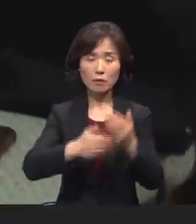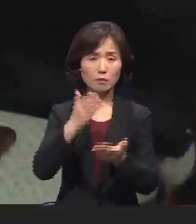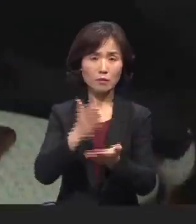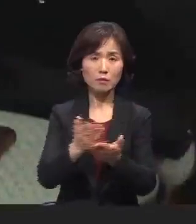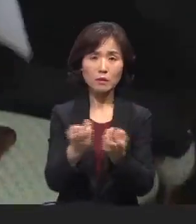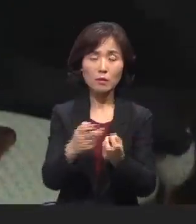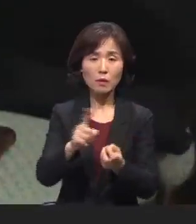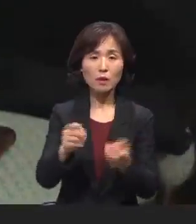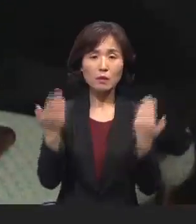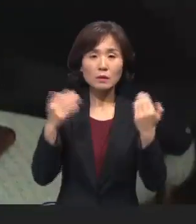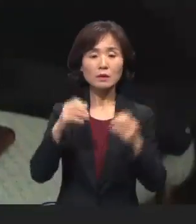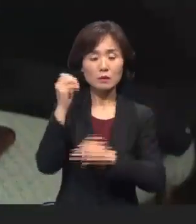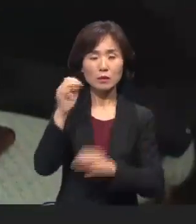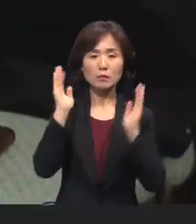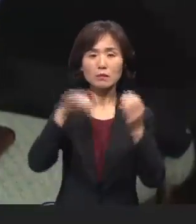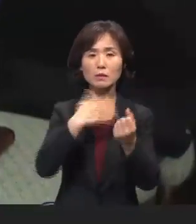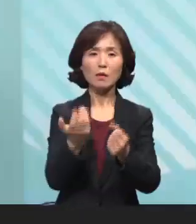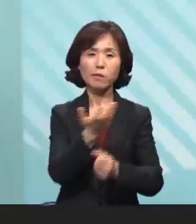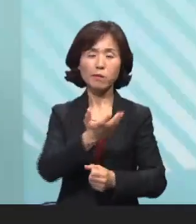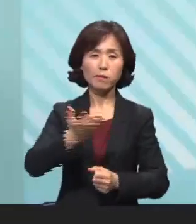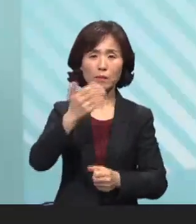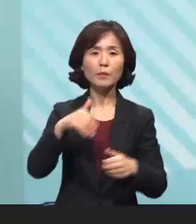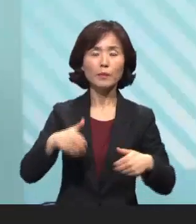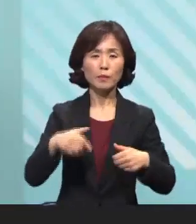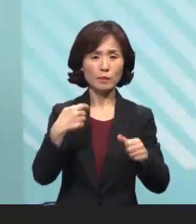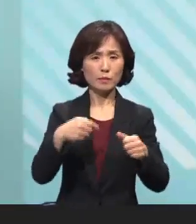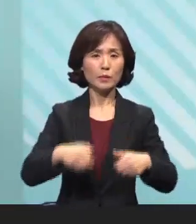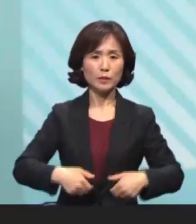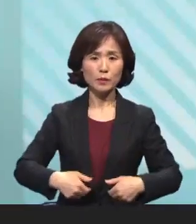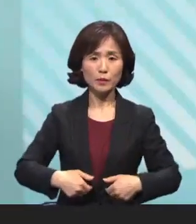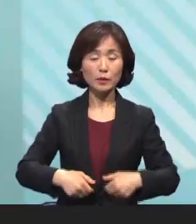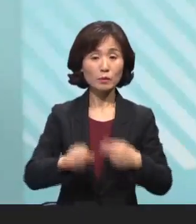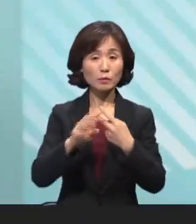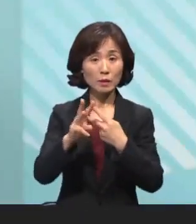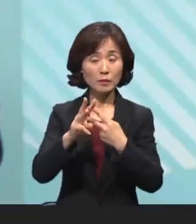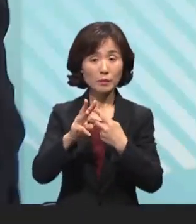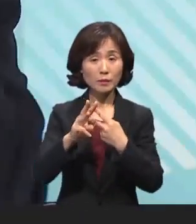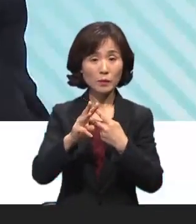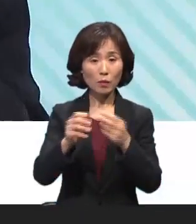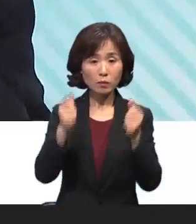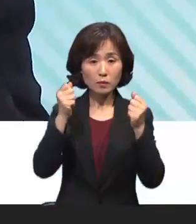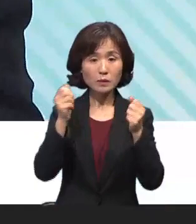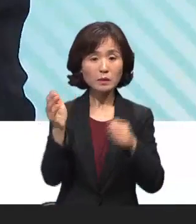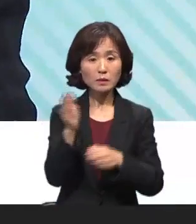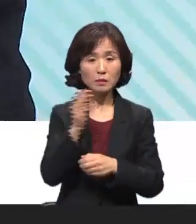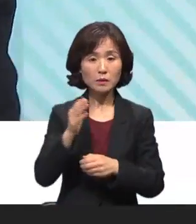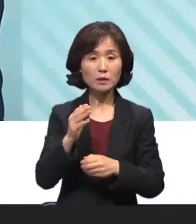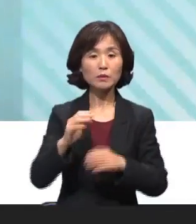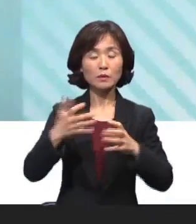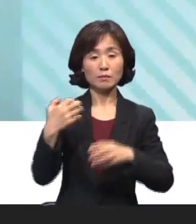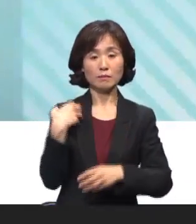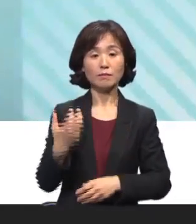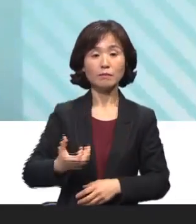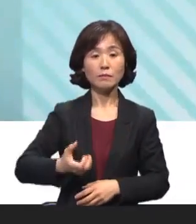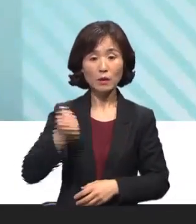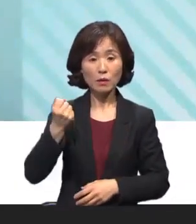기본 학습 능력을 길러줘야 한다는 겁니다. 중3 마치는 시점에 적어도 국가가 책임지고